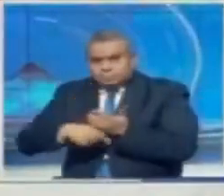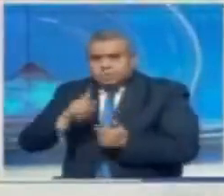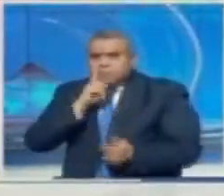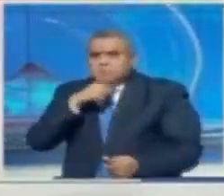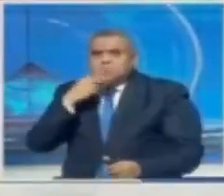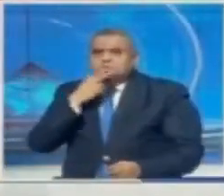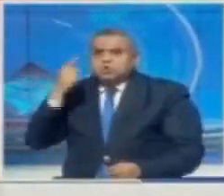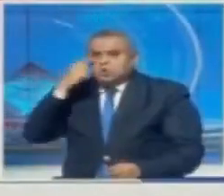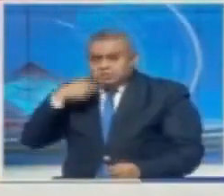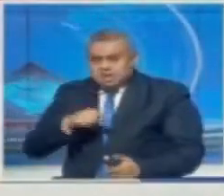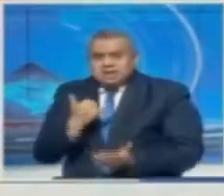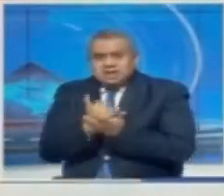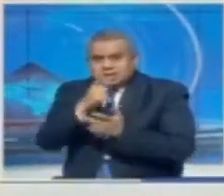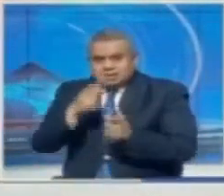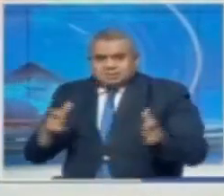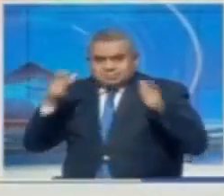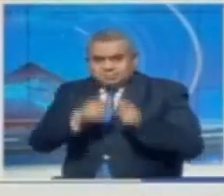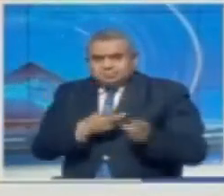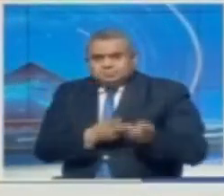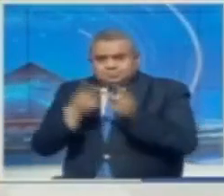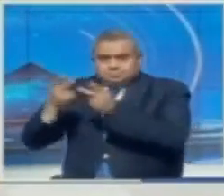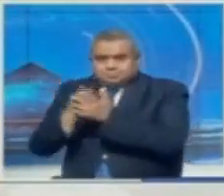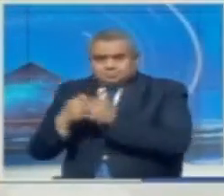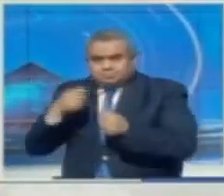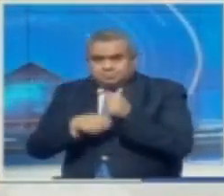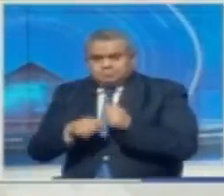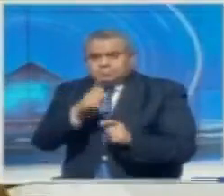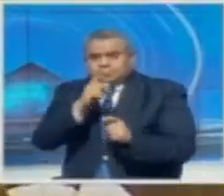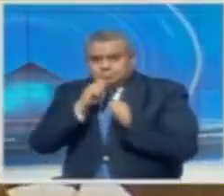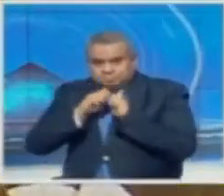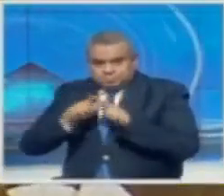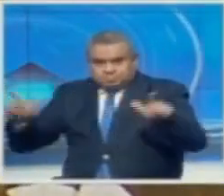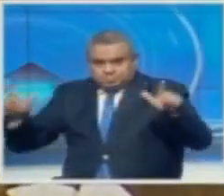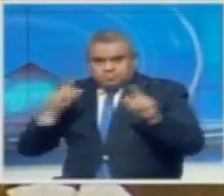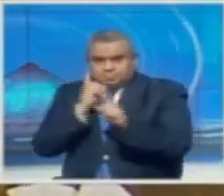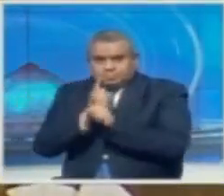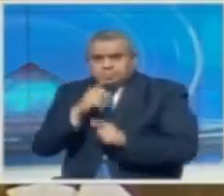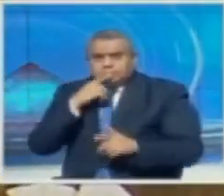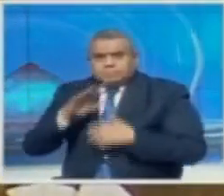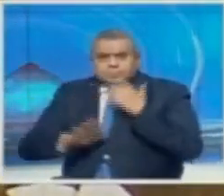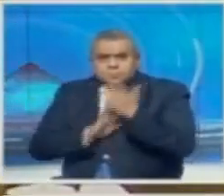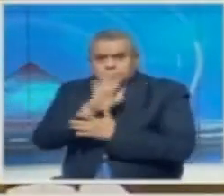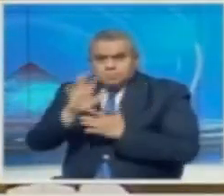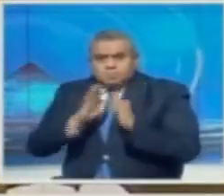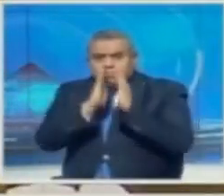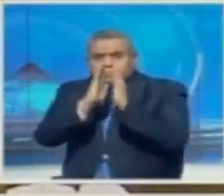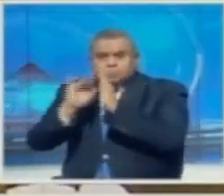القمة العربية التنموية الاقتصادية والاجتماعية. تناولنا القضايا الإقليمية